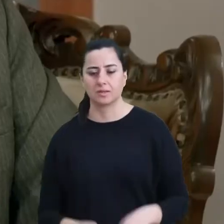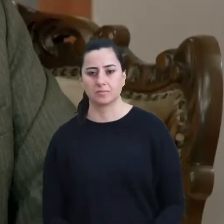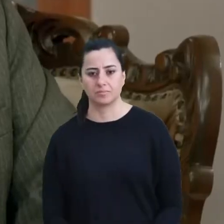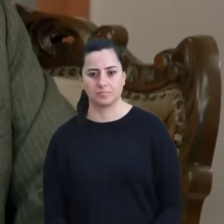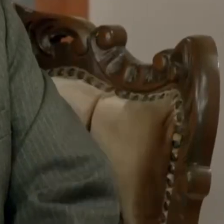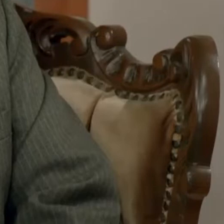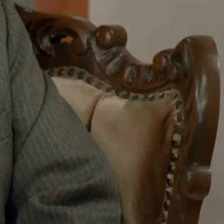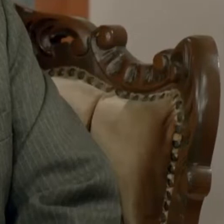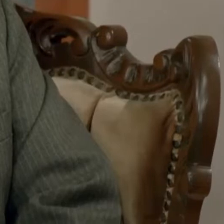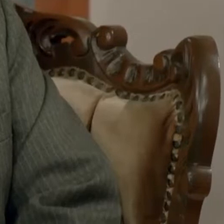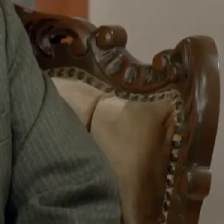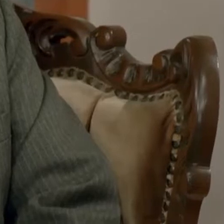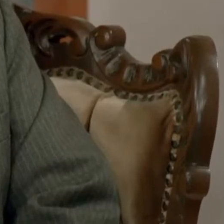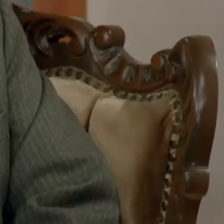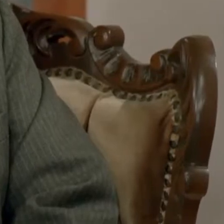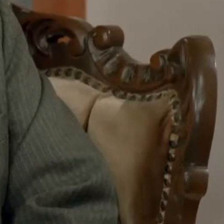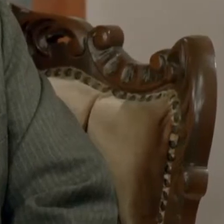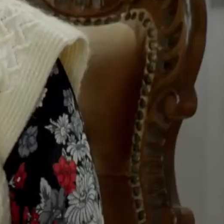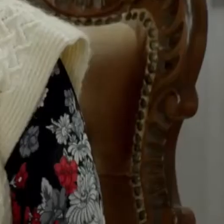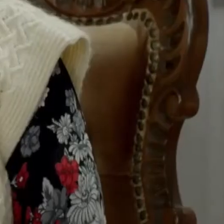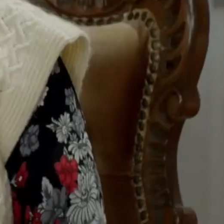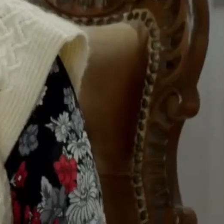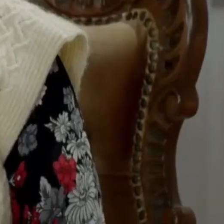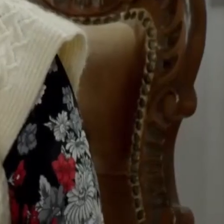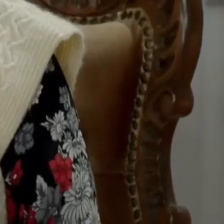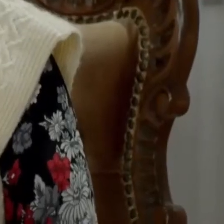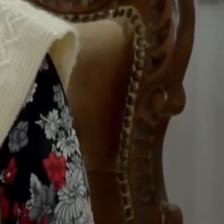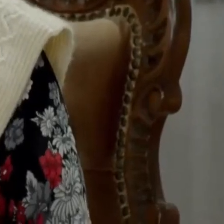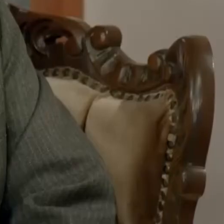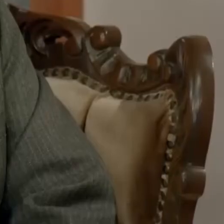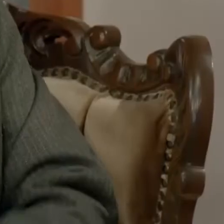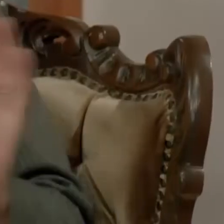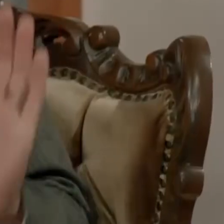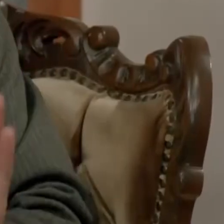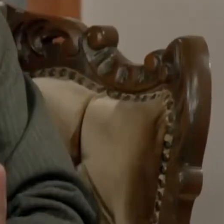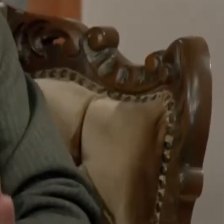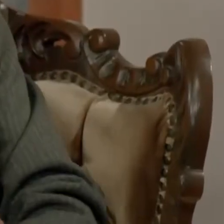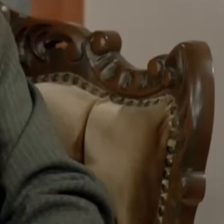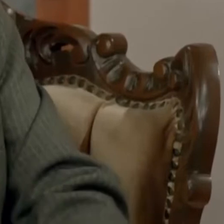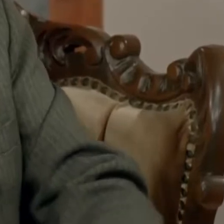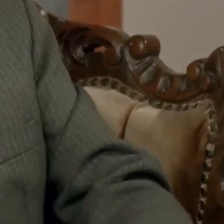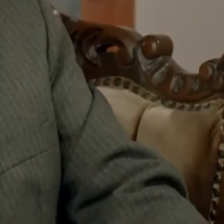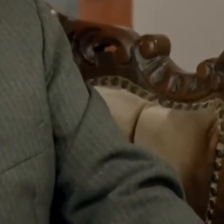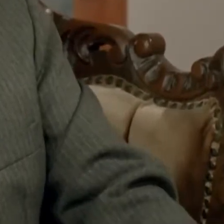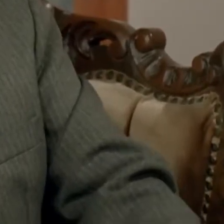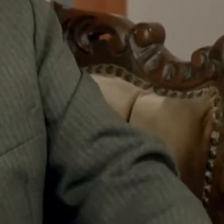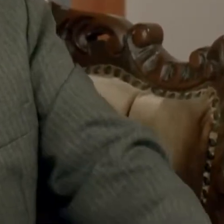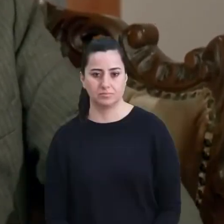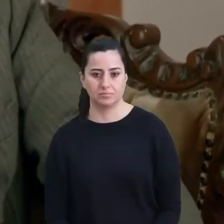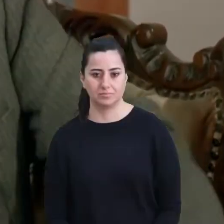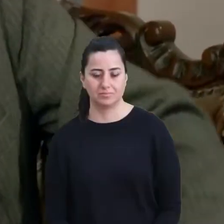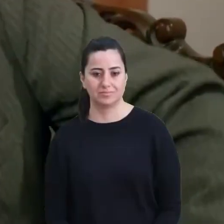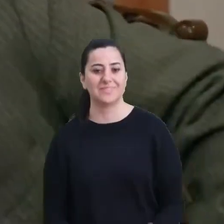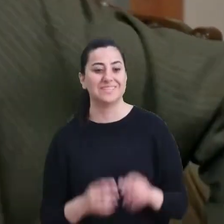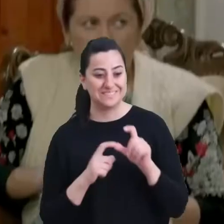Değil. Bu ne hal diye Naciye'ye göz kırptı. Naciye ona sor diye ters dedi. Hicabi iyi be der gibi savurdu tesbihli elini,